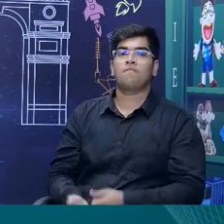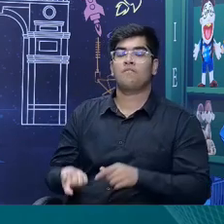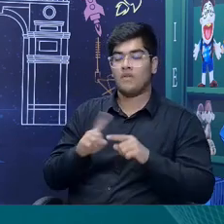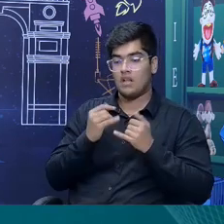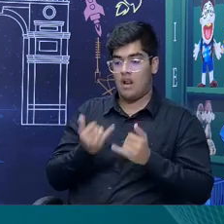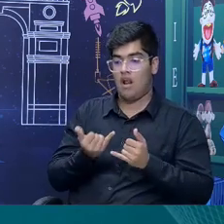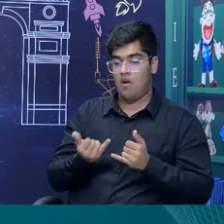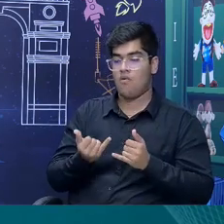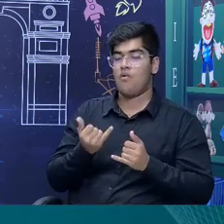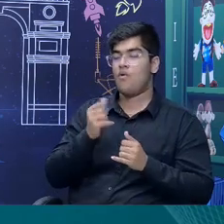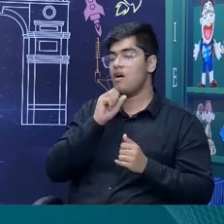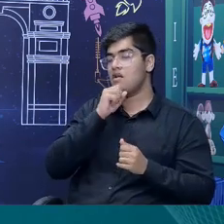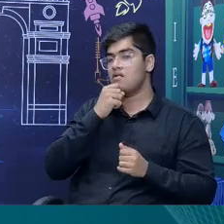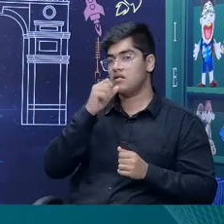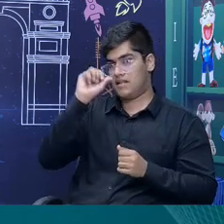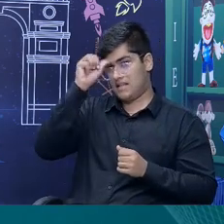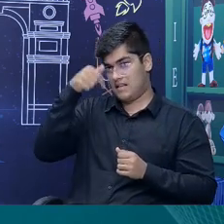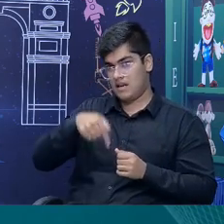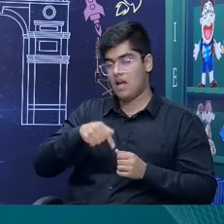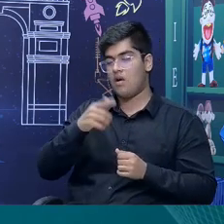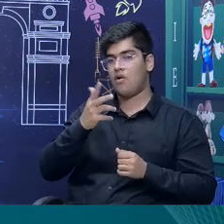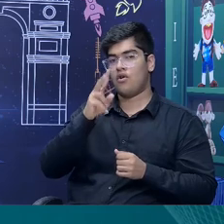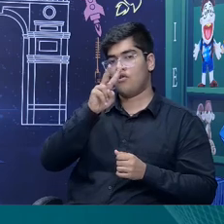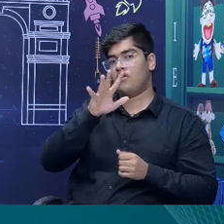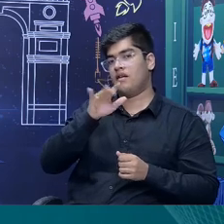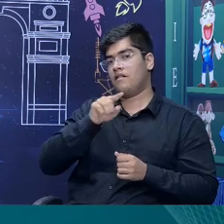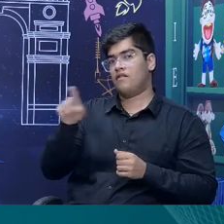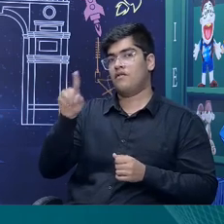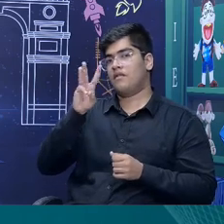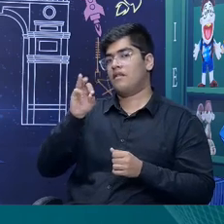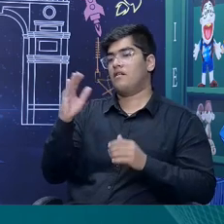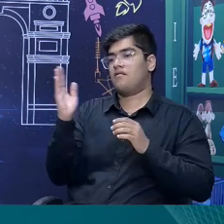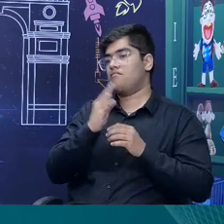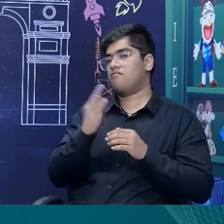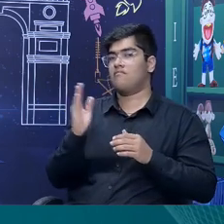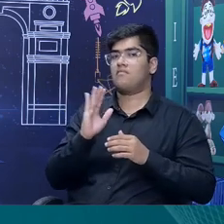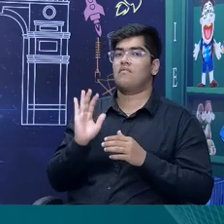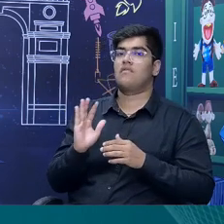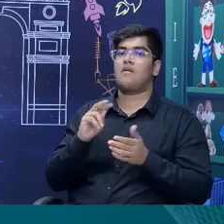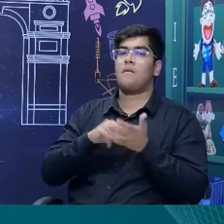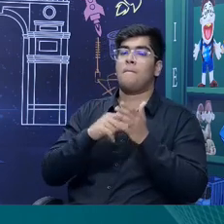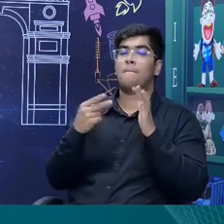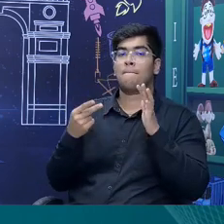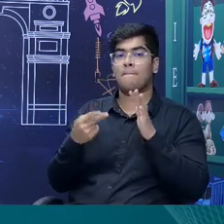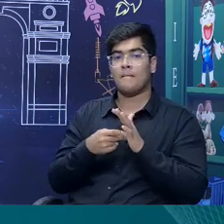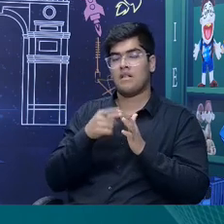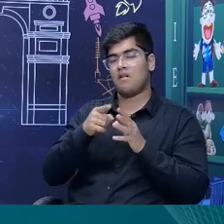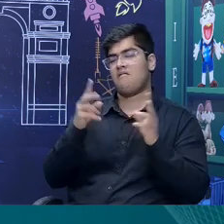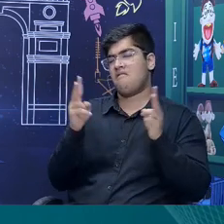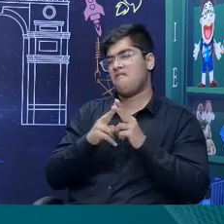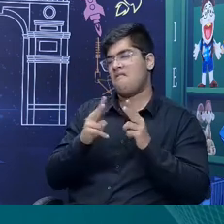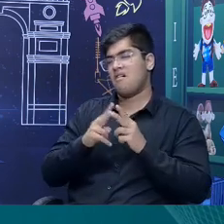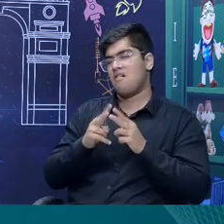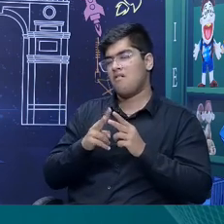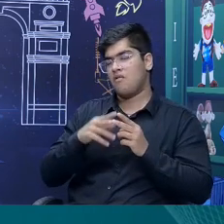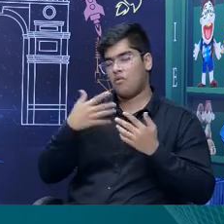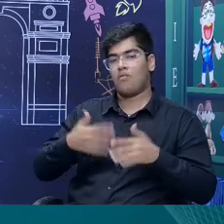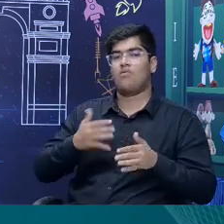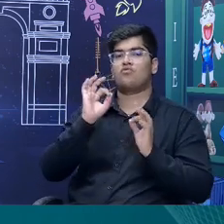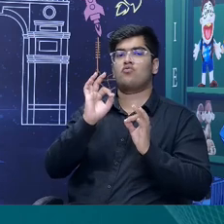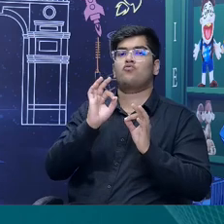इंडियन इस इन बिटवीन 25 तू 30 इयर्स ऑफ आगे ग्रुप विच इसे एन वेरी वेरी फेवरेबल